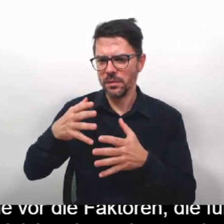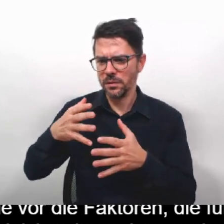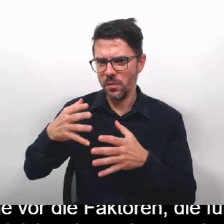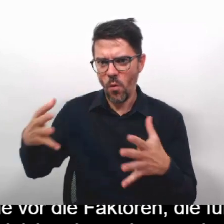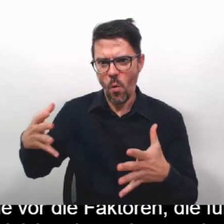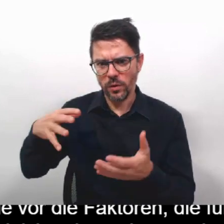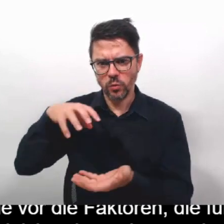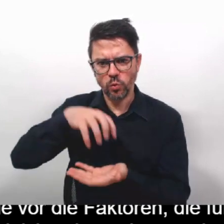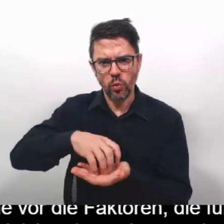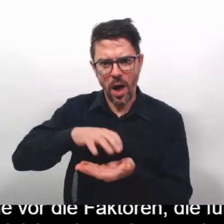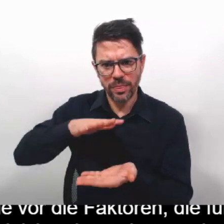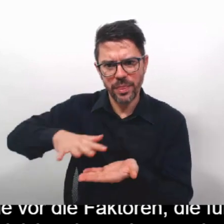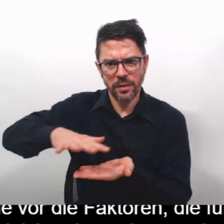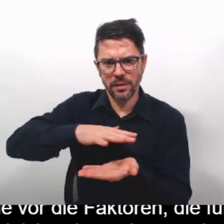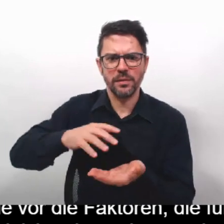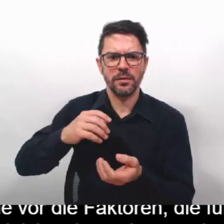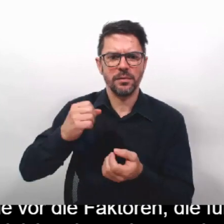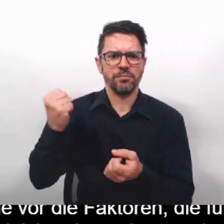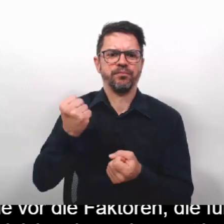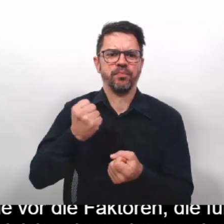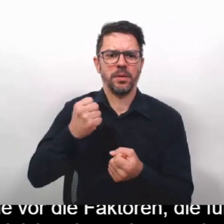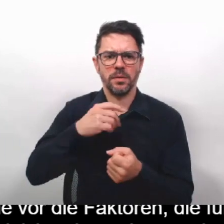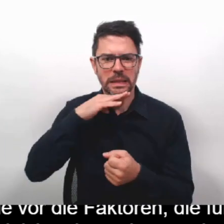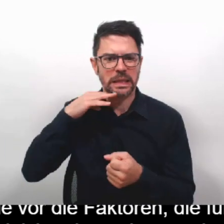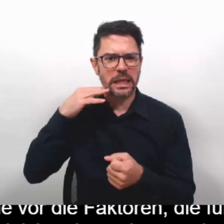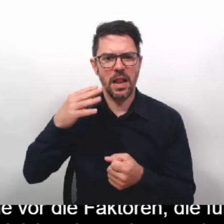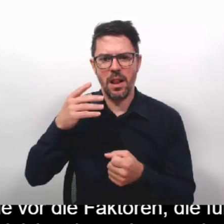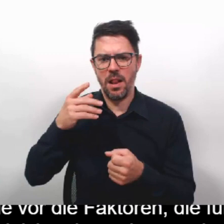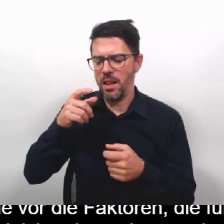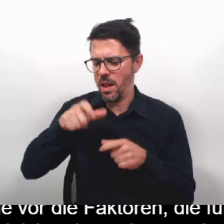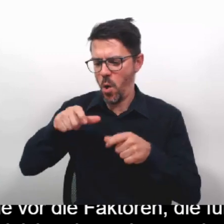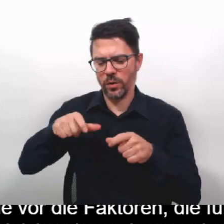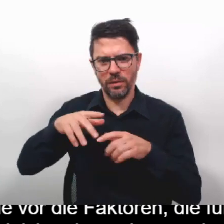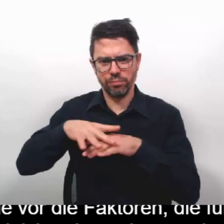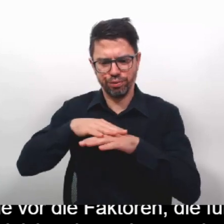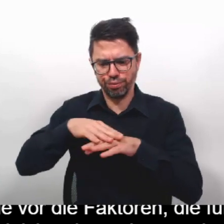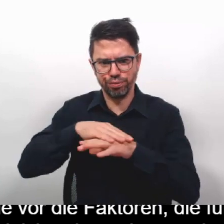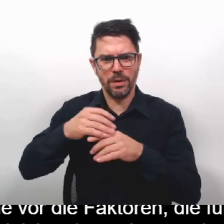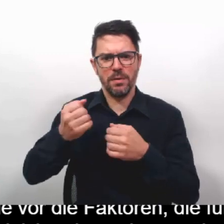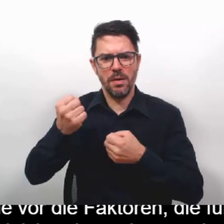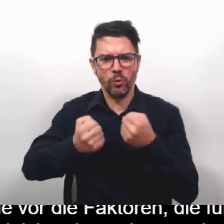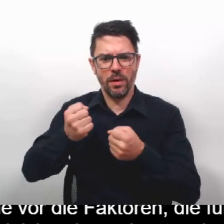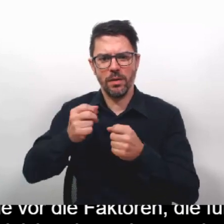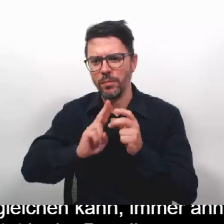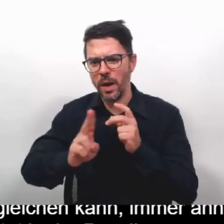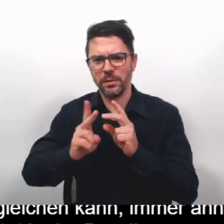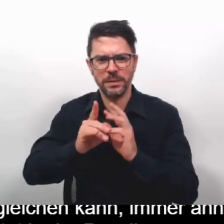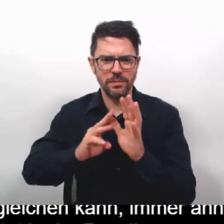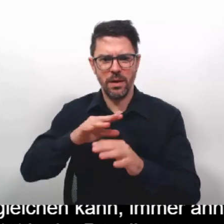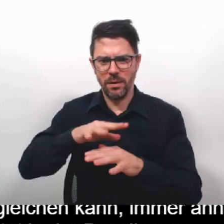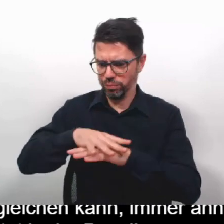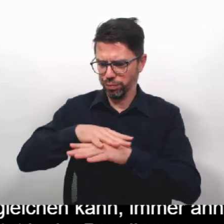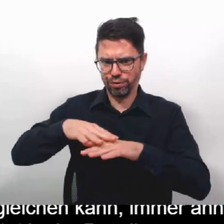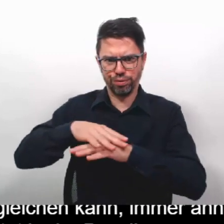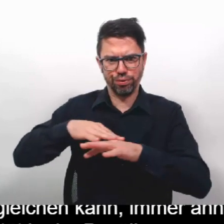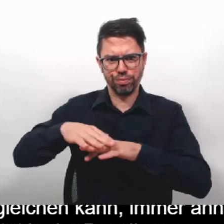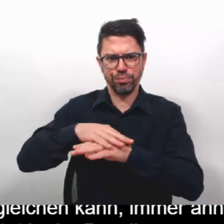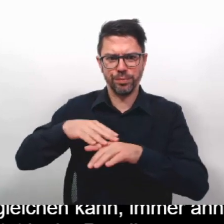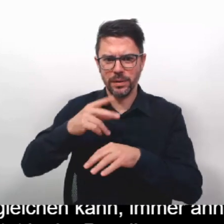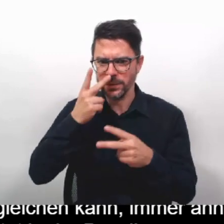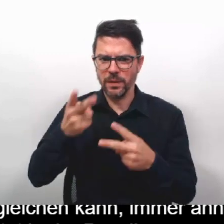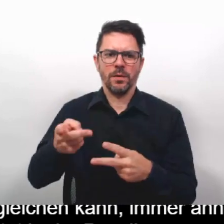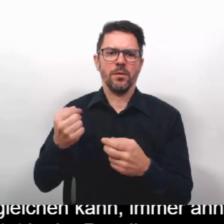klar, wahrscheinlicher und naheliegender als in einem Bereich, wo halt sowas alles nicht stattfindet.